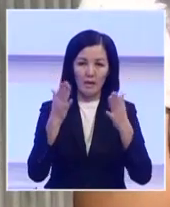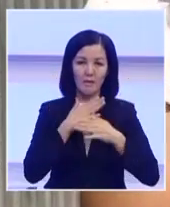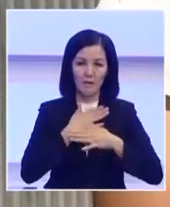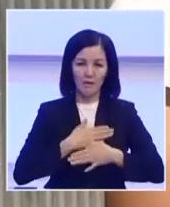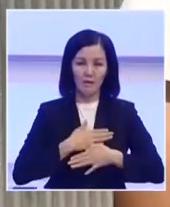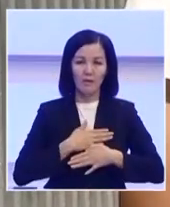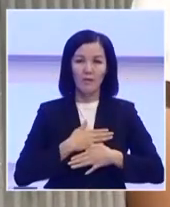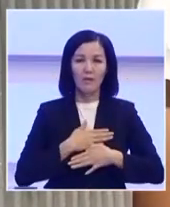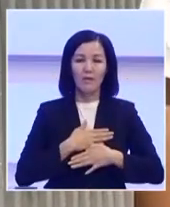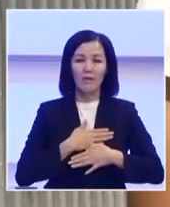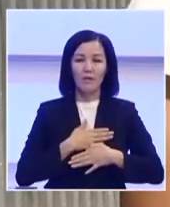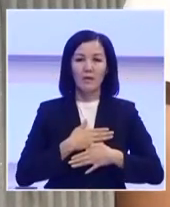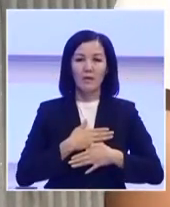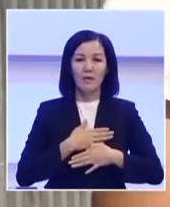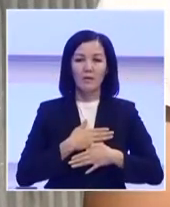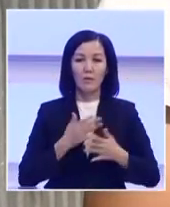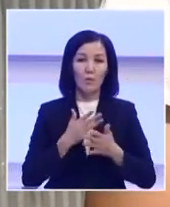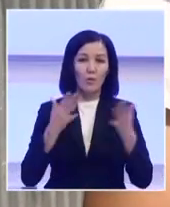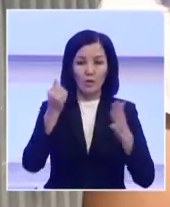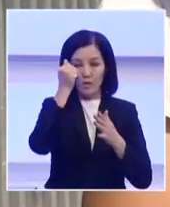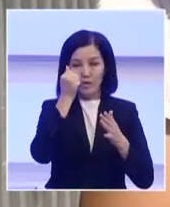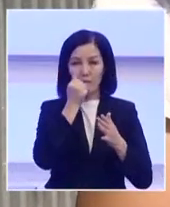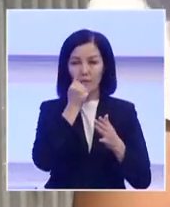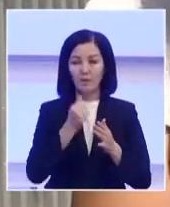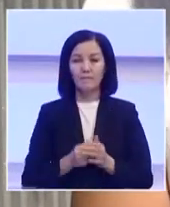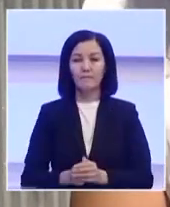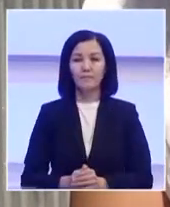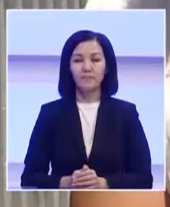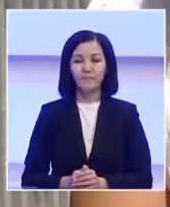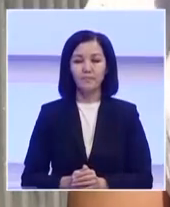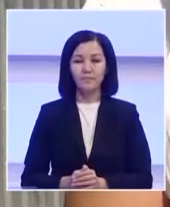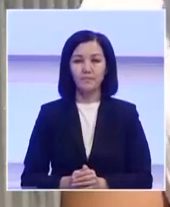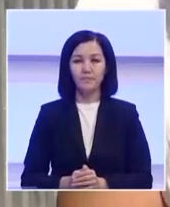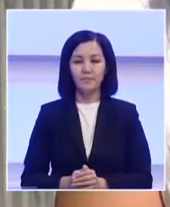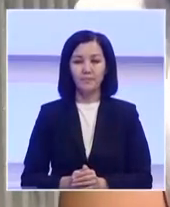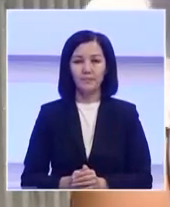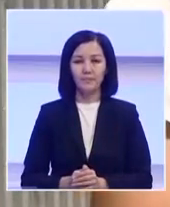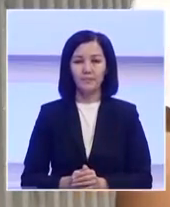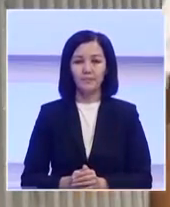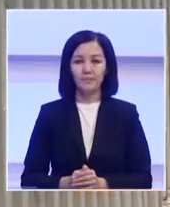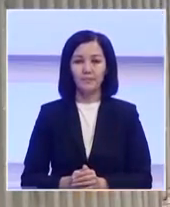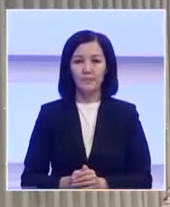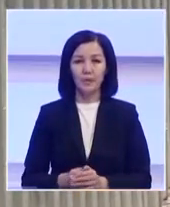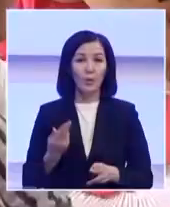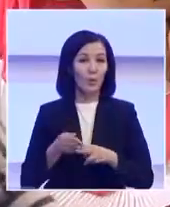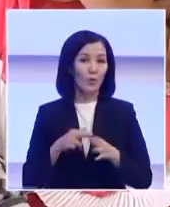осындай жақсылықта осылай бәрі отбасына осындай жақсылық тілеймін, береке бірлік болсын. Сол